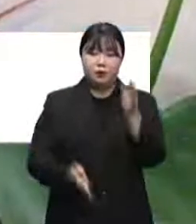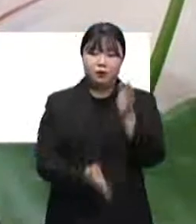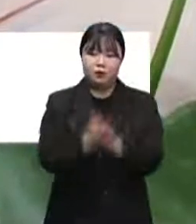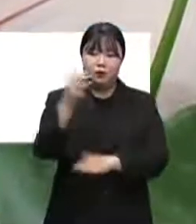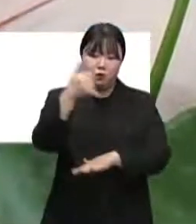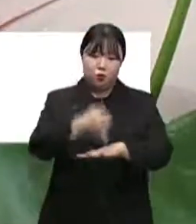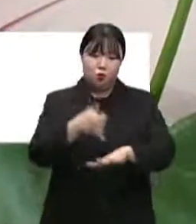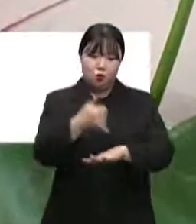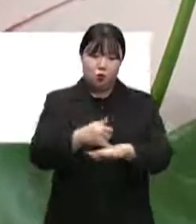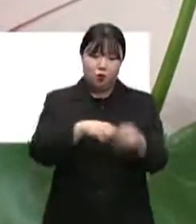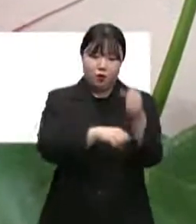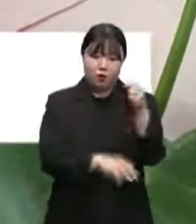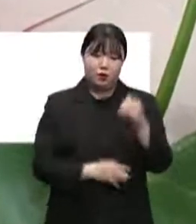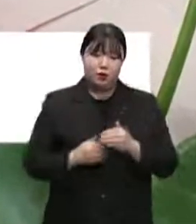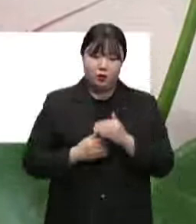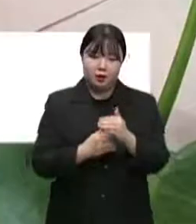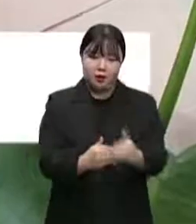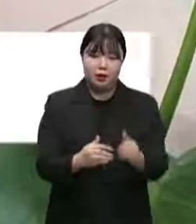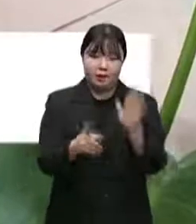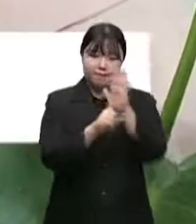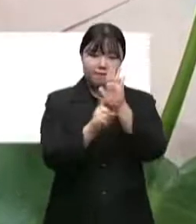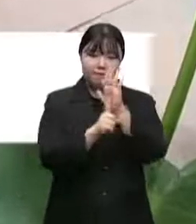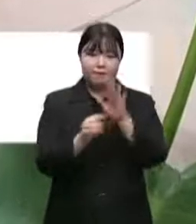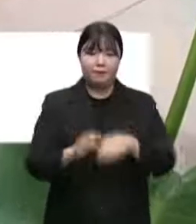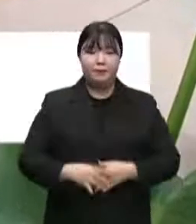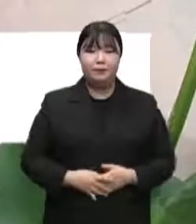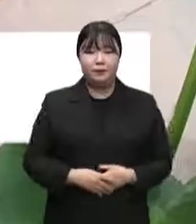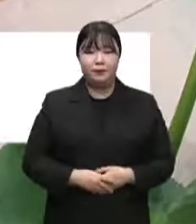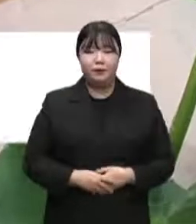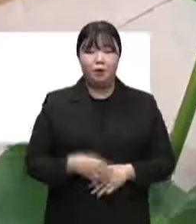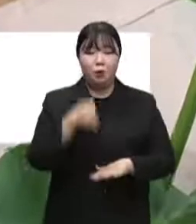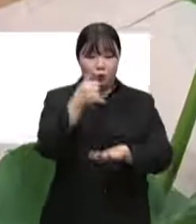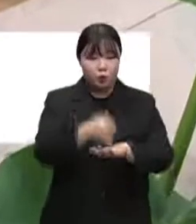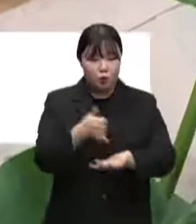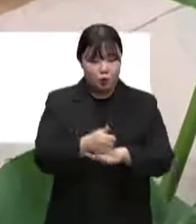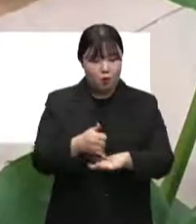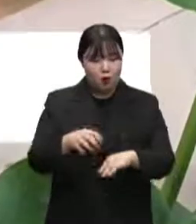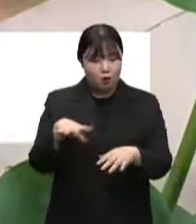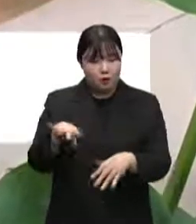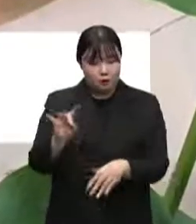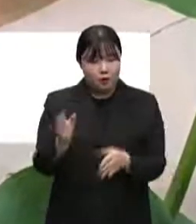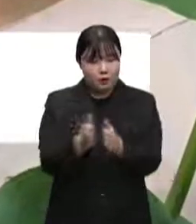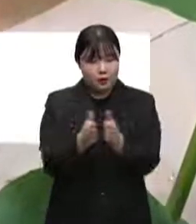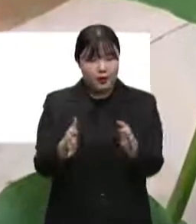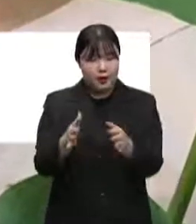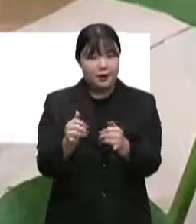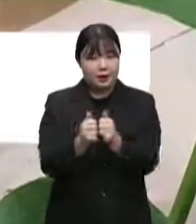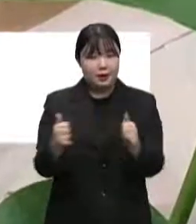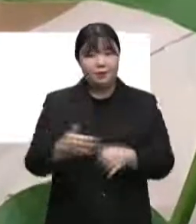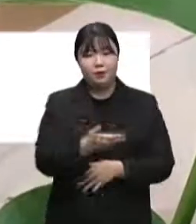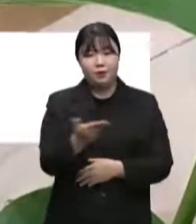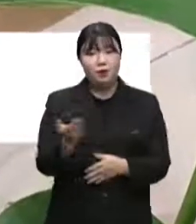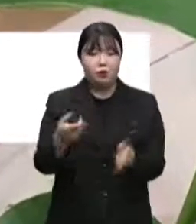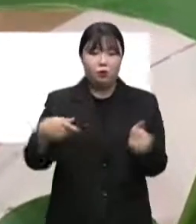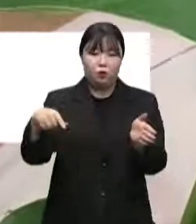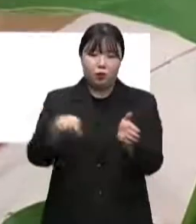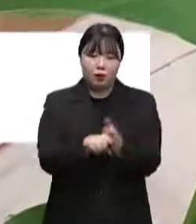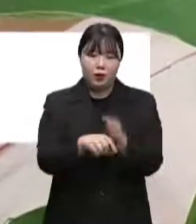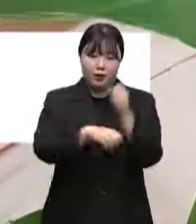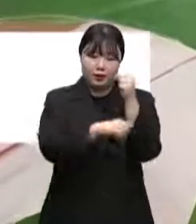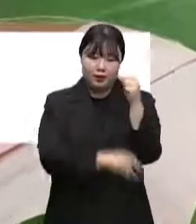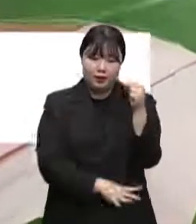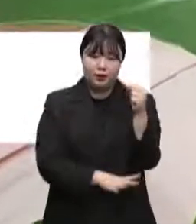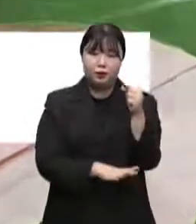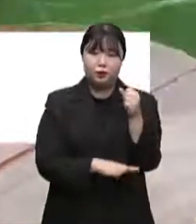진행합니다 기초과정 은 도시농업 입문자들을 위한 텃밭 채소 와 유실수 실내 식물관리 등 기초